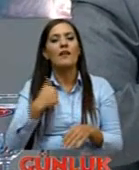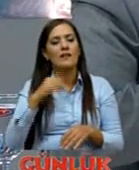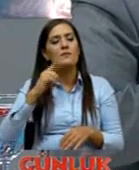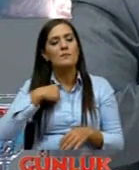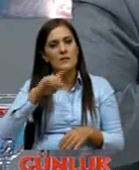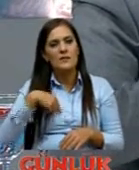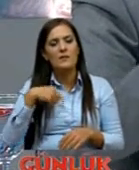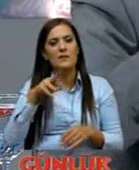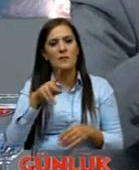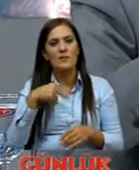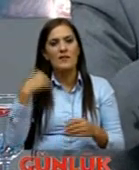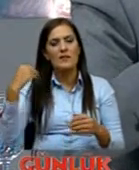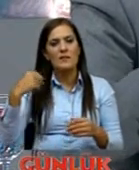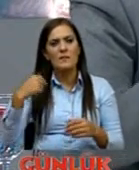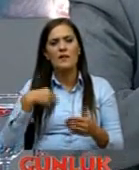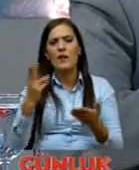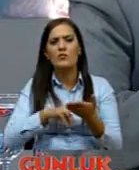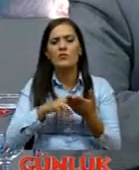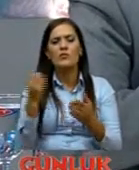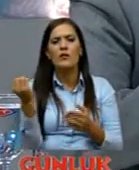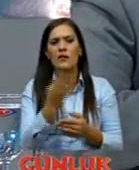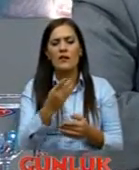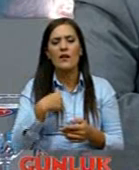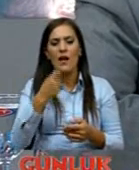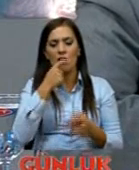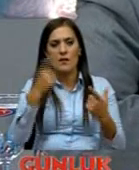gibi kaç sivil üyeniz toplum, var başkanım? Ankara'da bizim